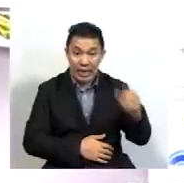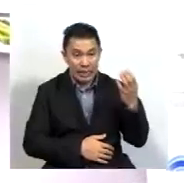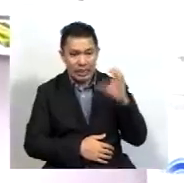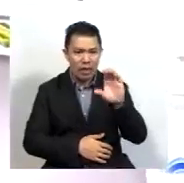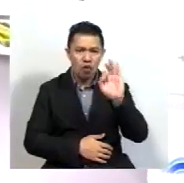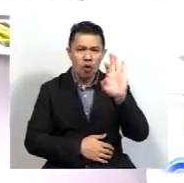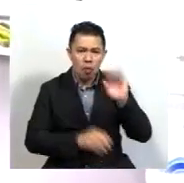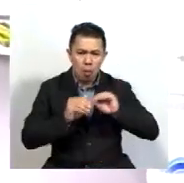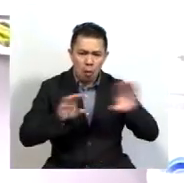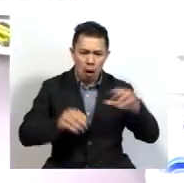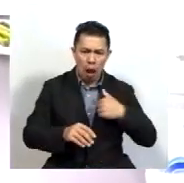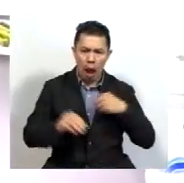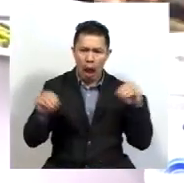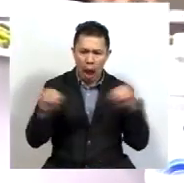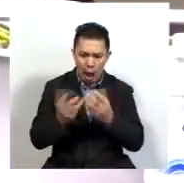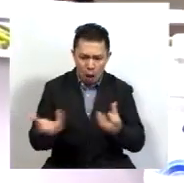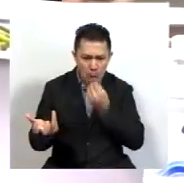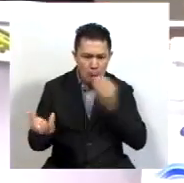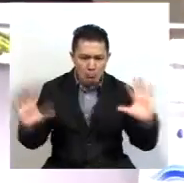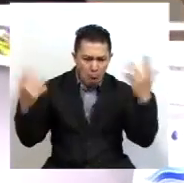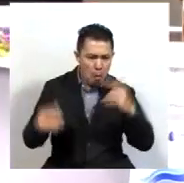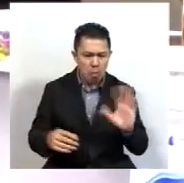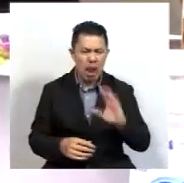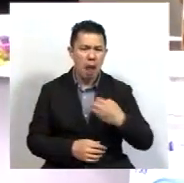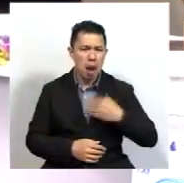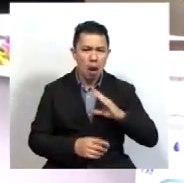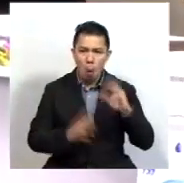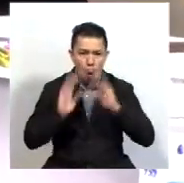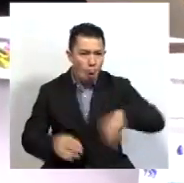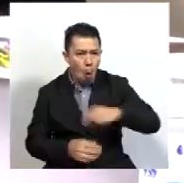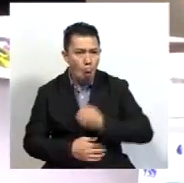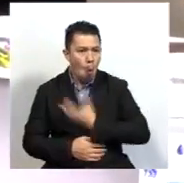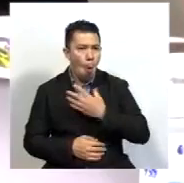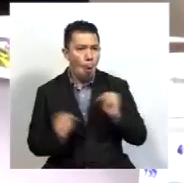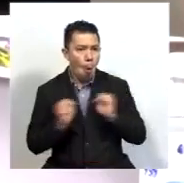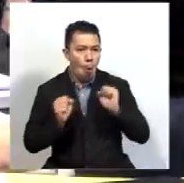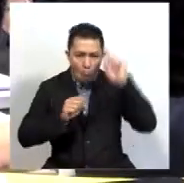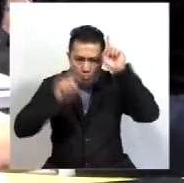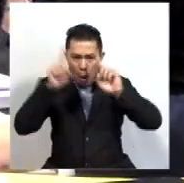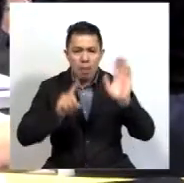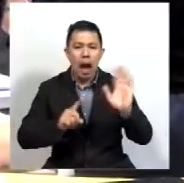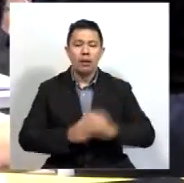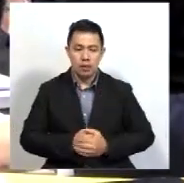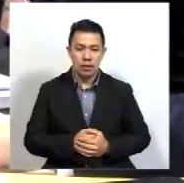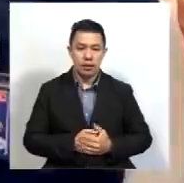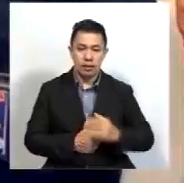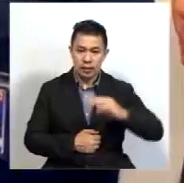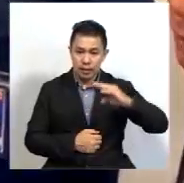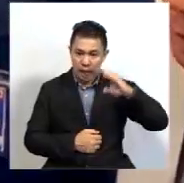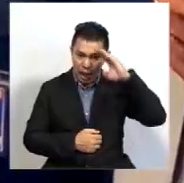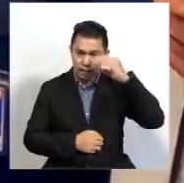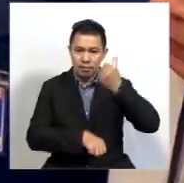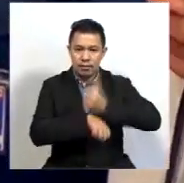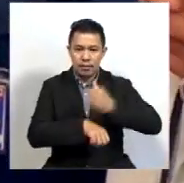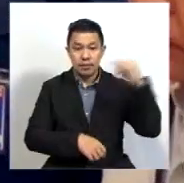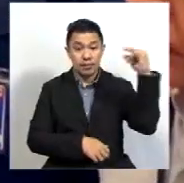พสต์ลง Facebook นะครับบอกว่ากำลังจะขาดอาหารซึ่งก็ไม่อยากให้เกิดการตื่นตระหนกขณะที่พลอากาศเอกมานัทวงวาดผู้บัญช